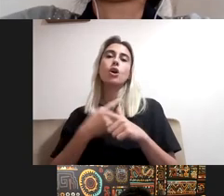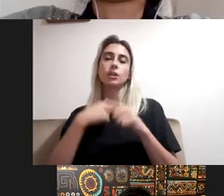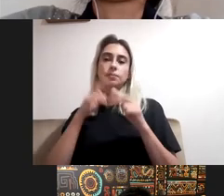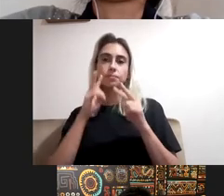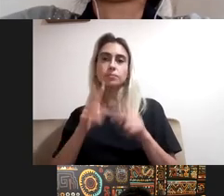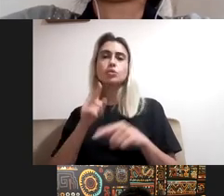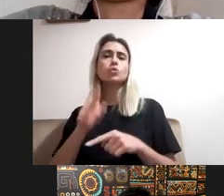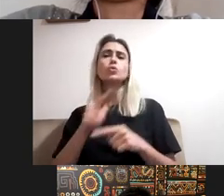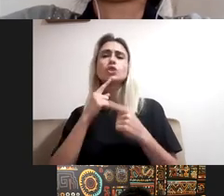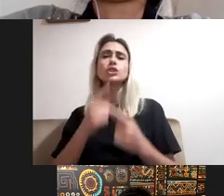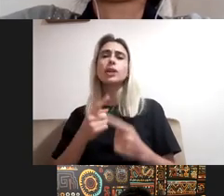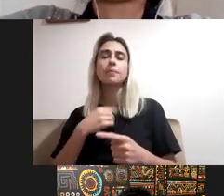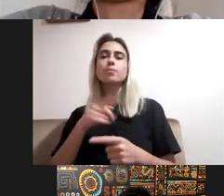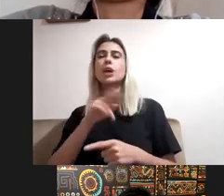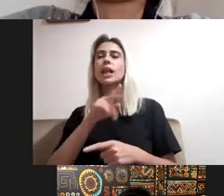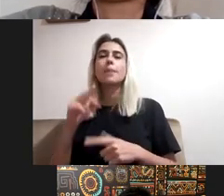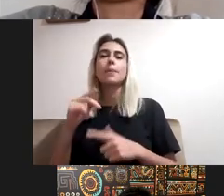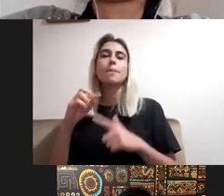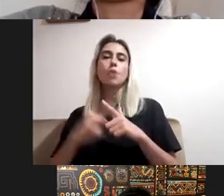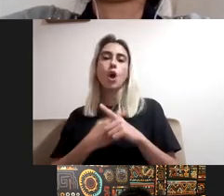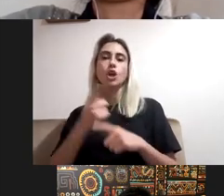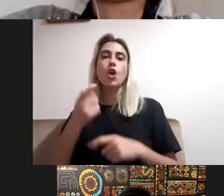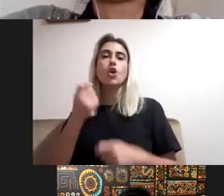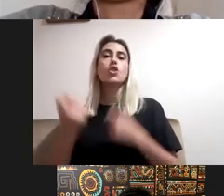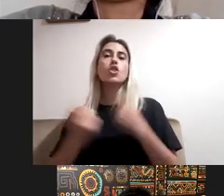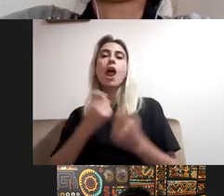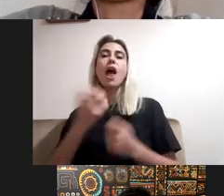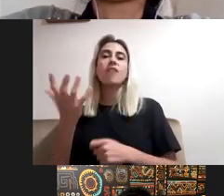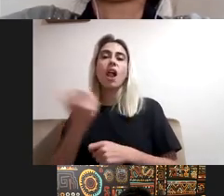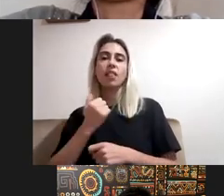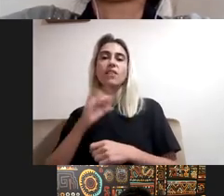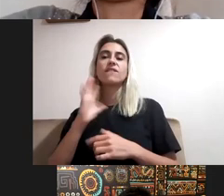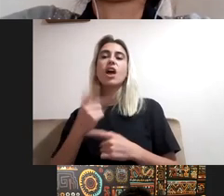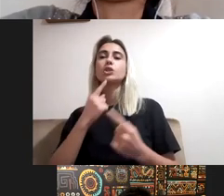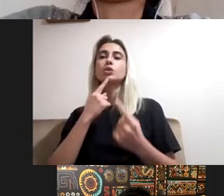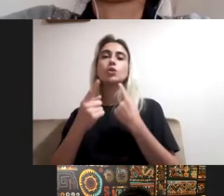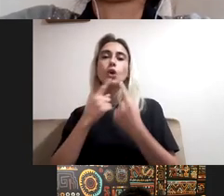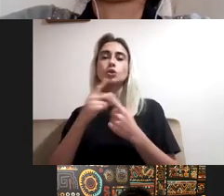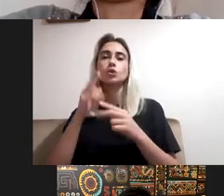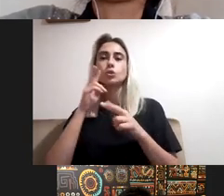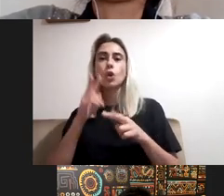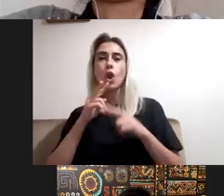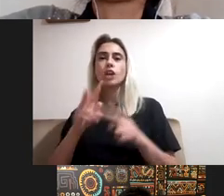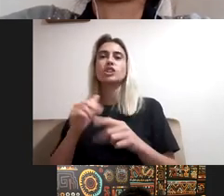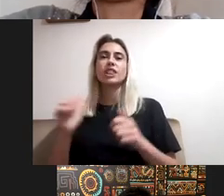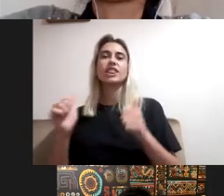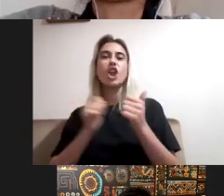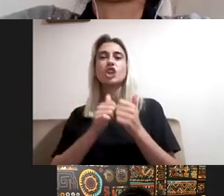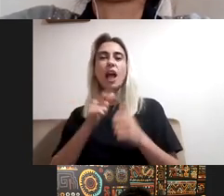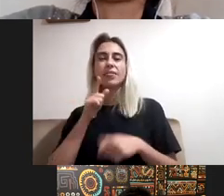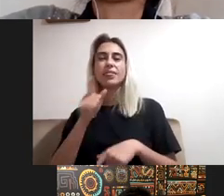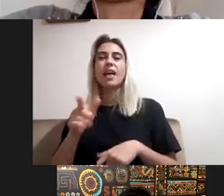geleceğim. Ya bu tür projelerde görev alan ve sözlerine, görüşlerine danışılan